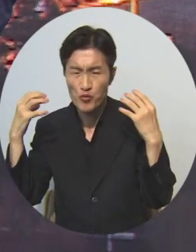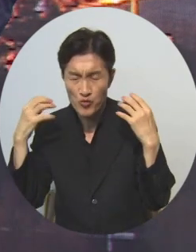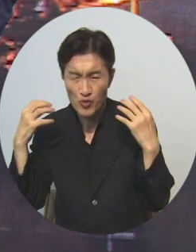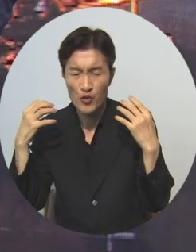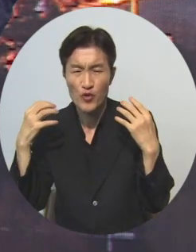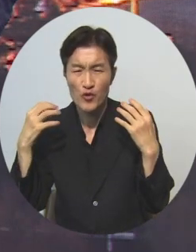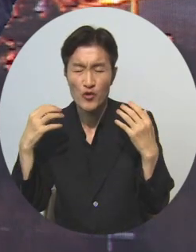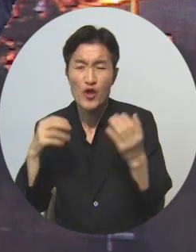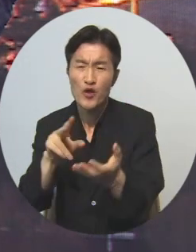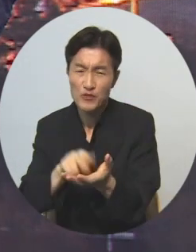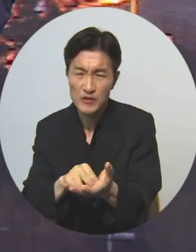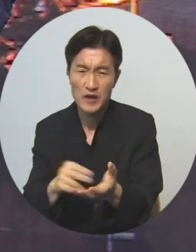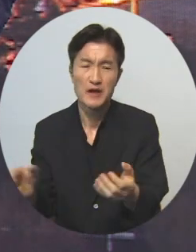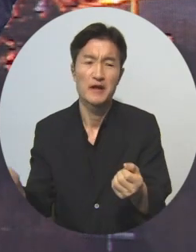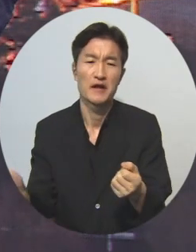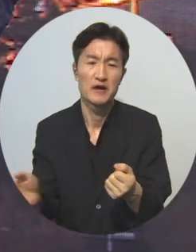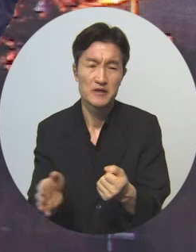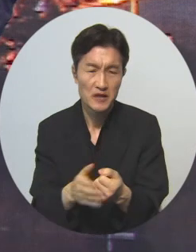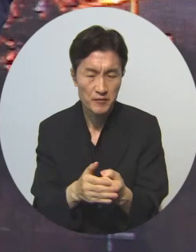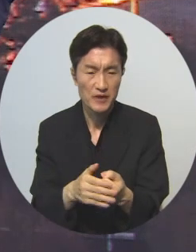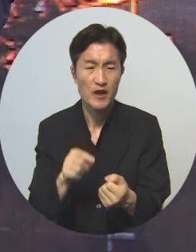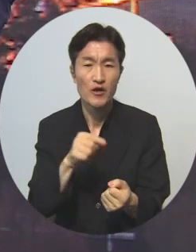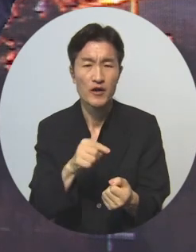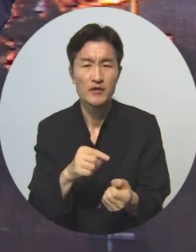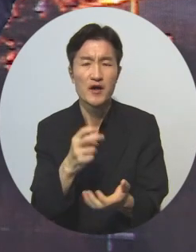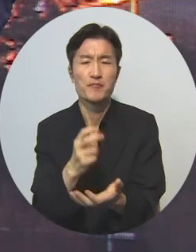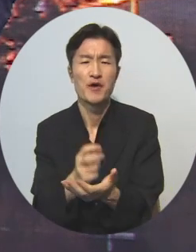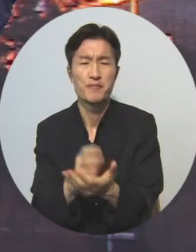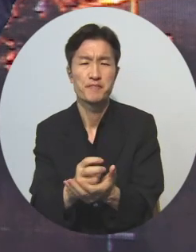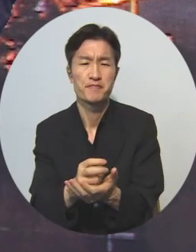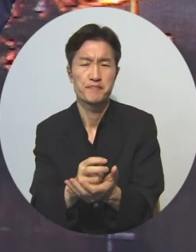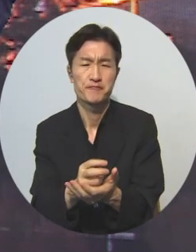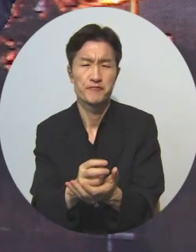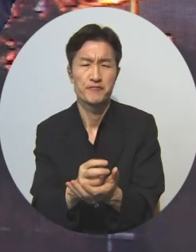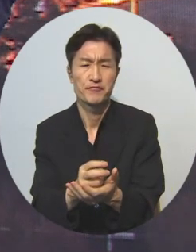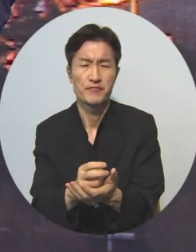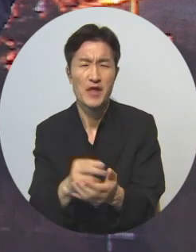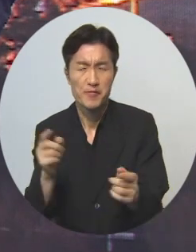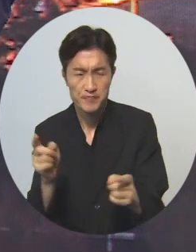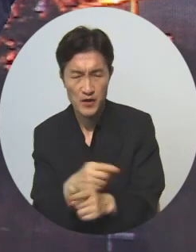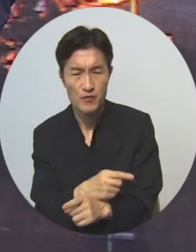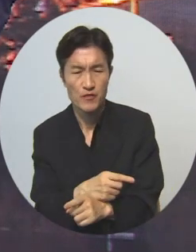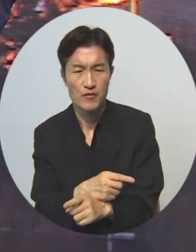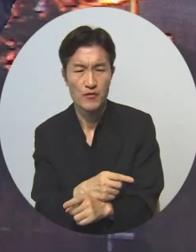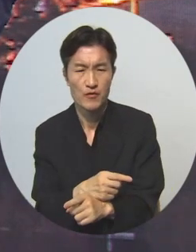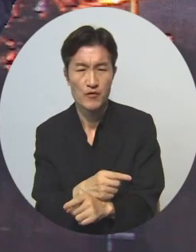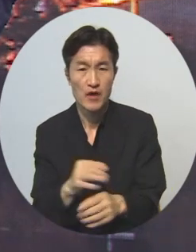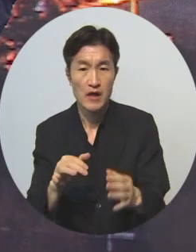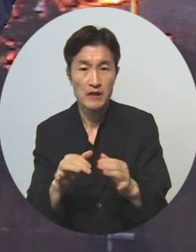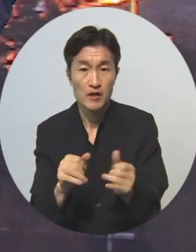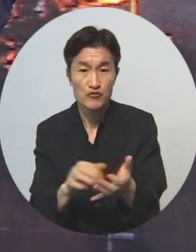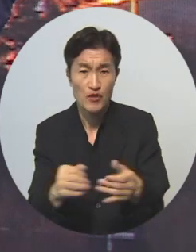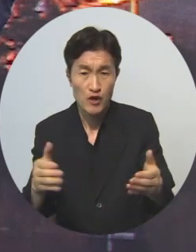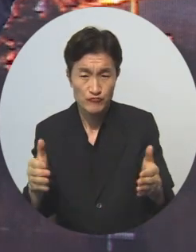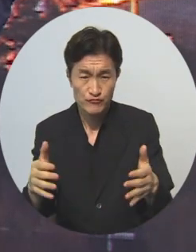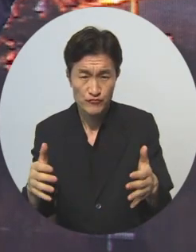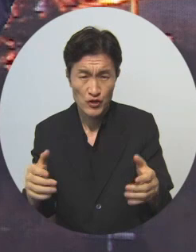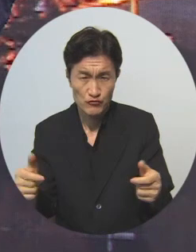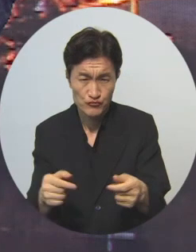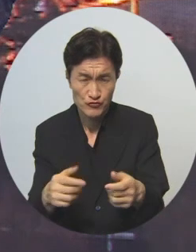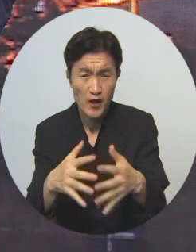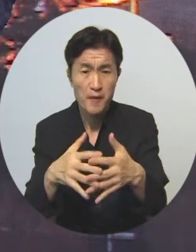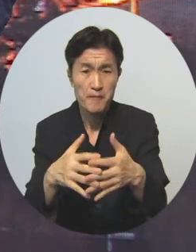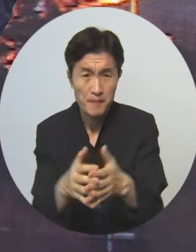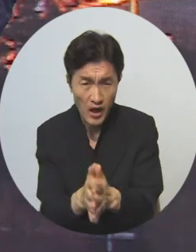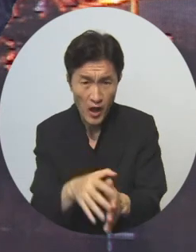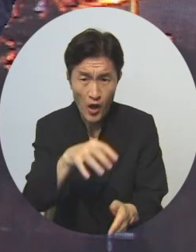정부가 규제 특례를 적용하기로 했습니다 정부는 인구 감소 지역의 교을 기존의 대여 방식이